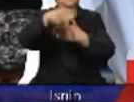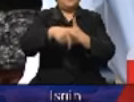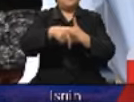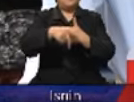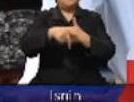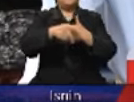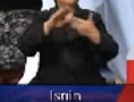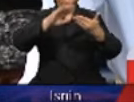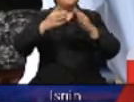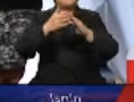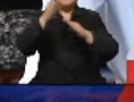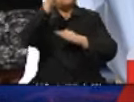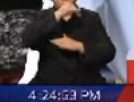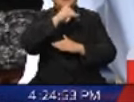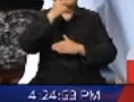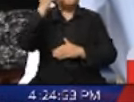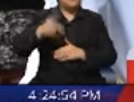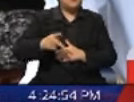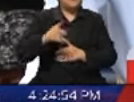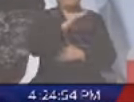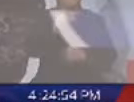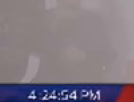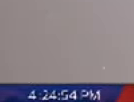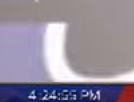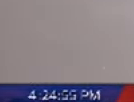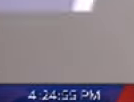kepada Melaka kucing dan